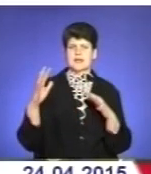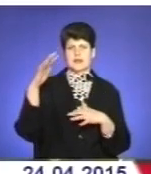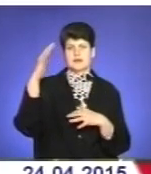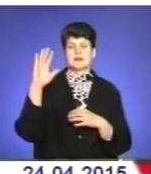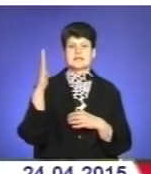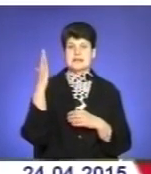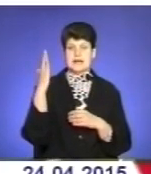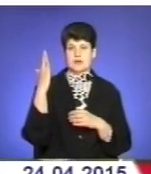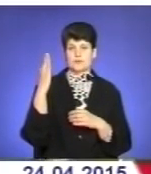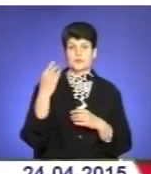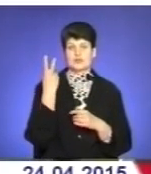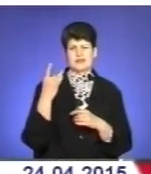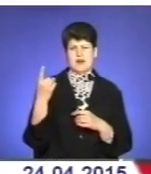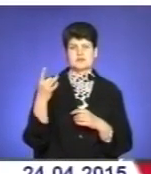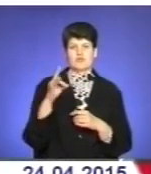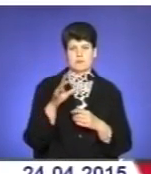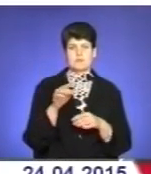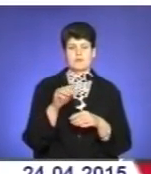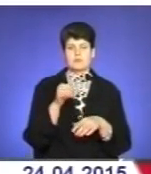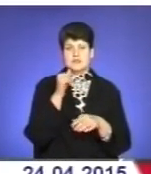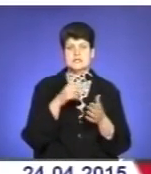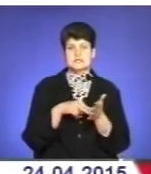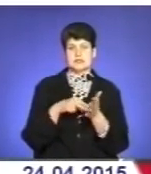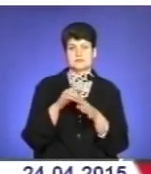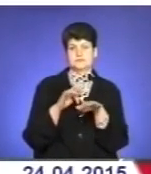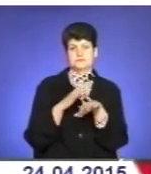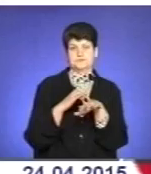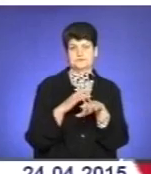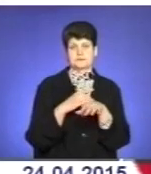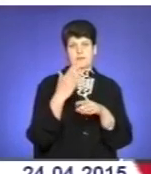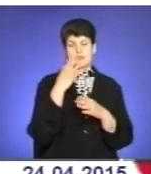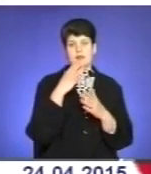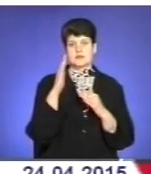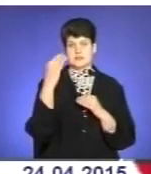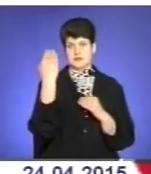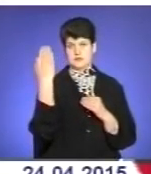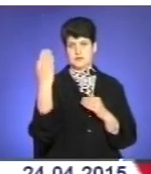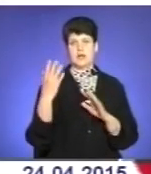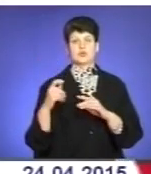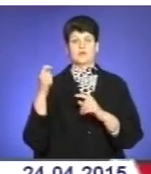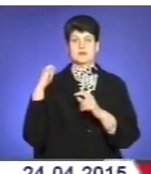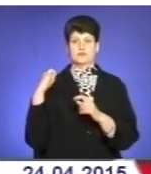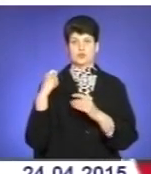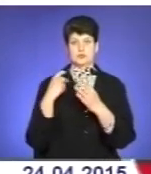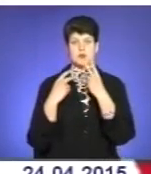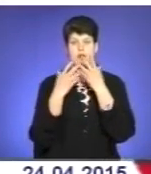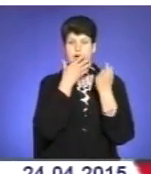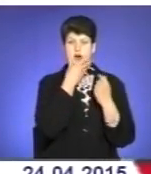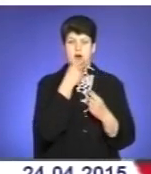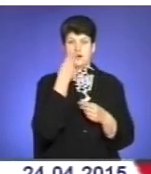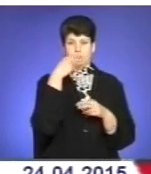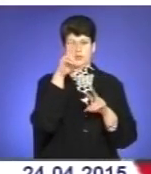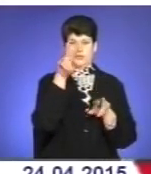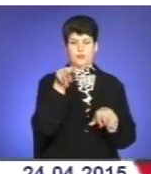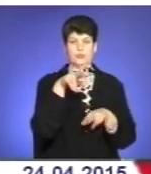раз в місяць людина повинна стати оголеною перед цим дзеркалом, взяти друге дзеркальце в руки і гарно подивитися